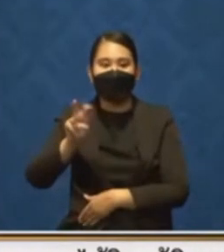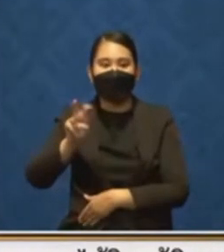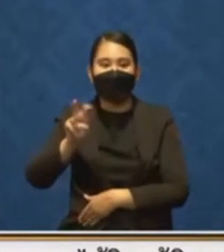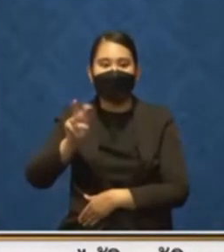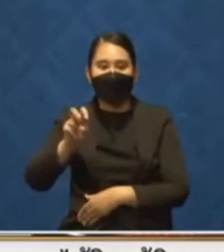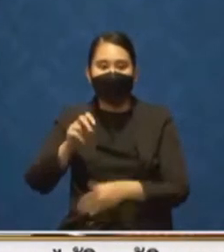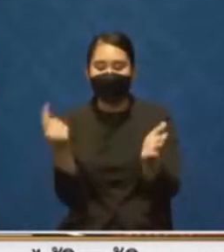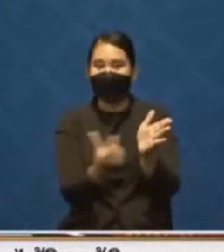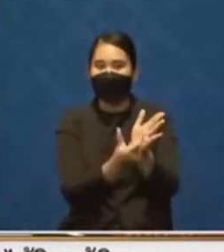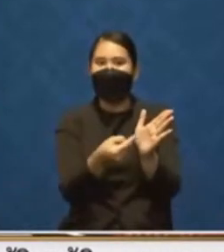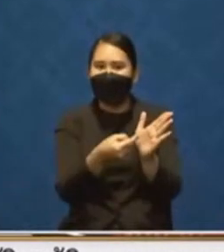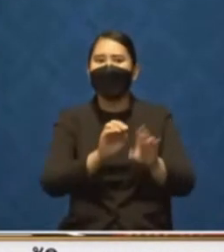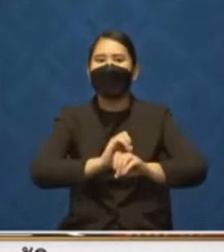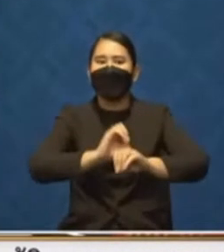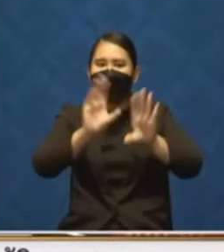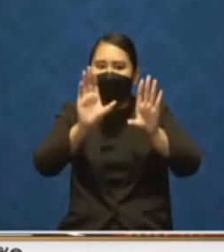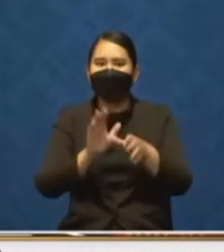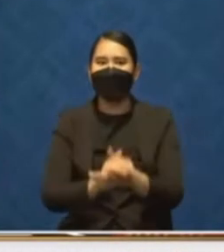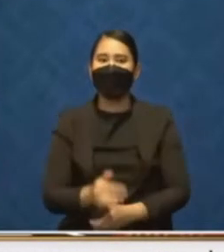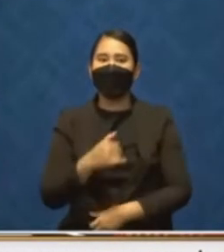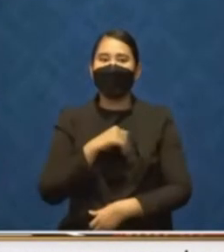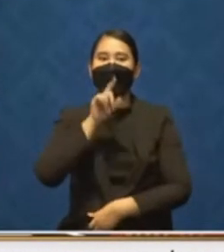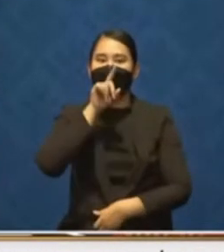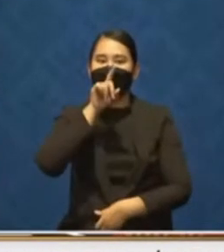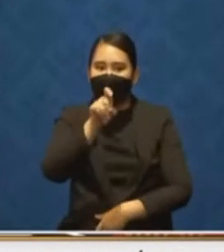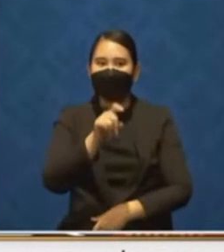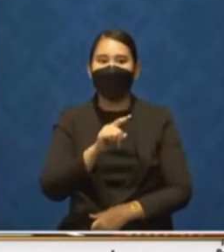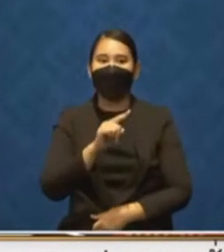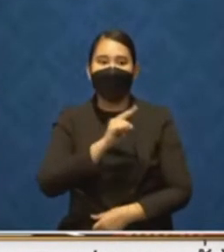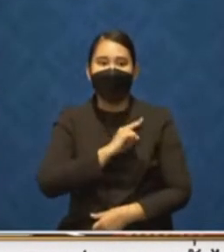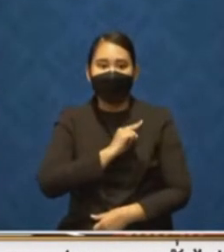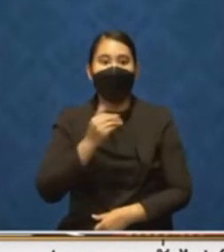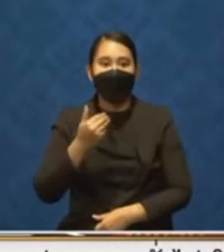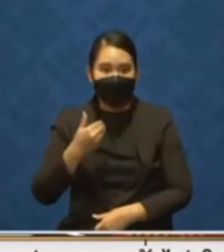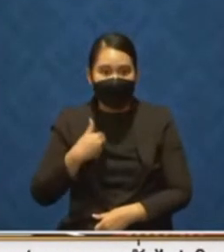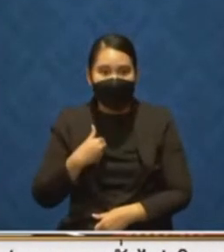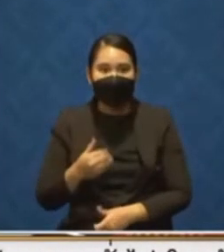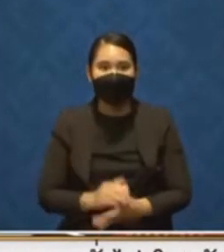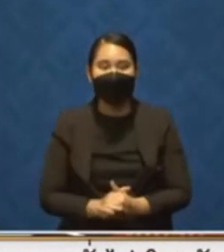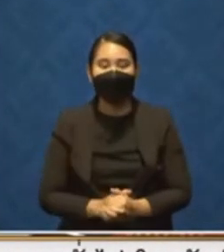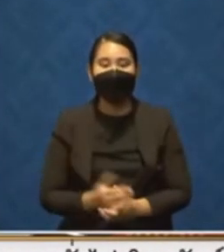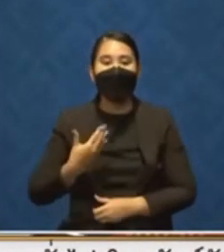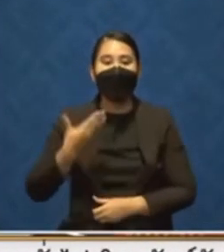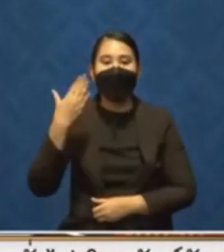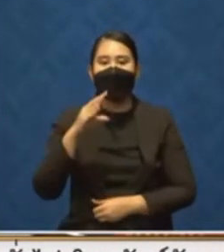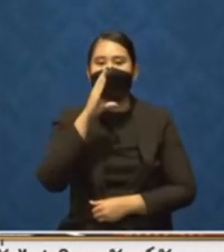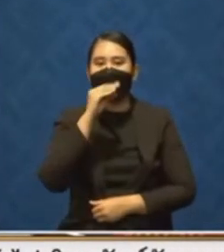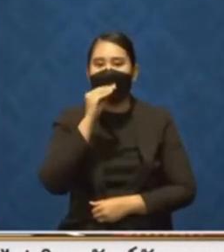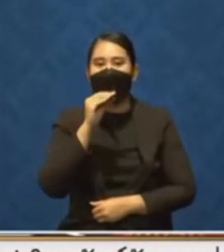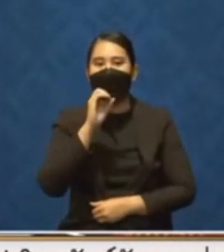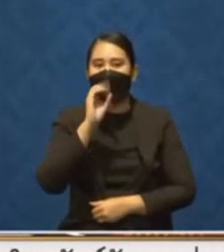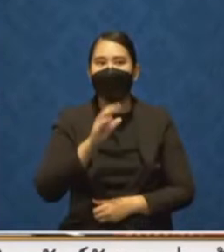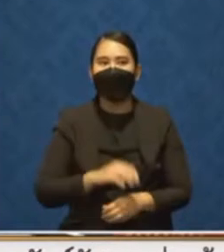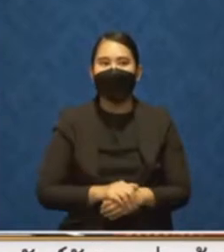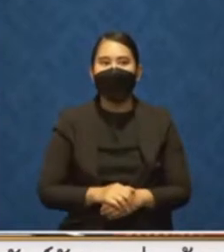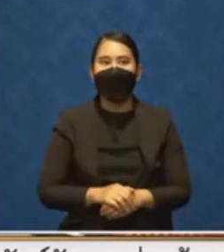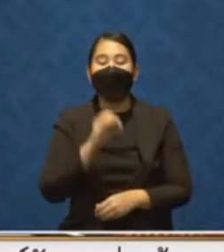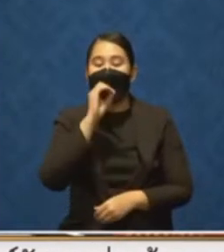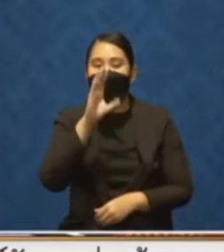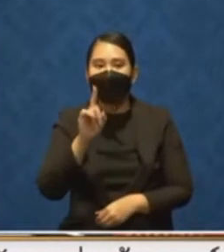ผมถามหาดูความรับผิดชอบกับถึงภาวะผู้นำที่เราเคยพูดกันว่าจะไม่ฆ่าน้องไม่ฟ้องนายไม่ขาย